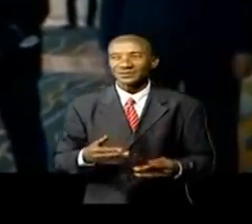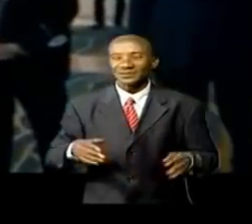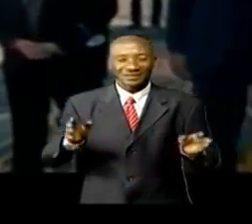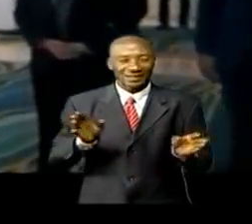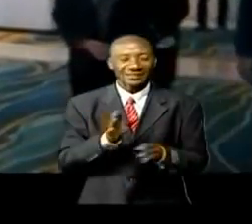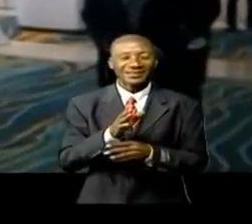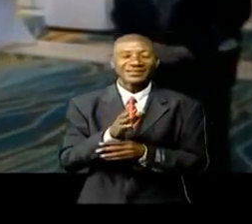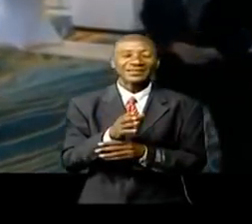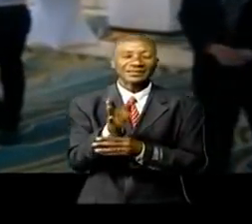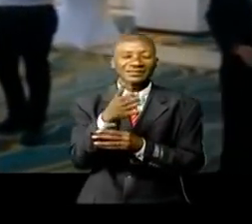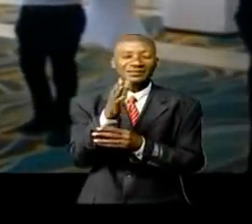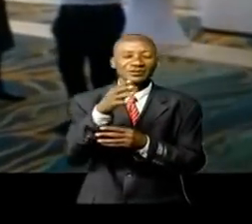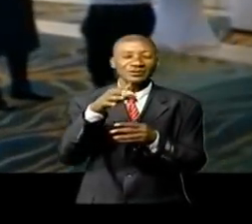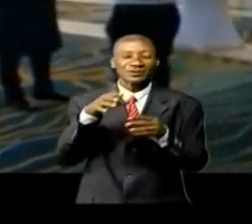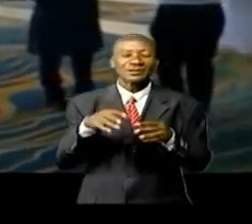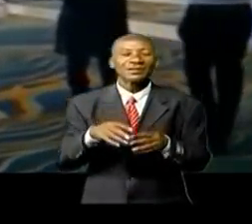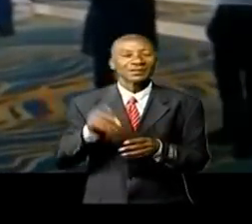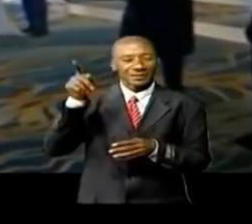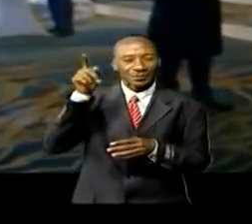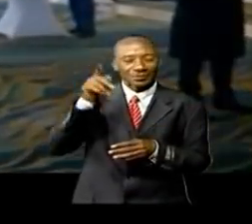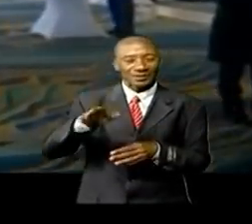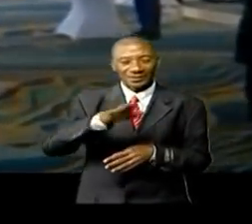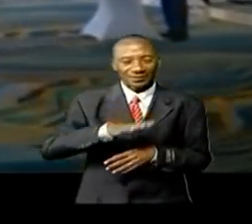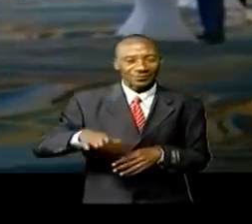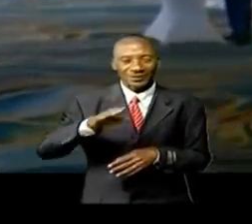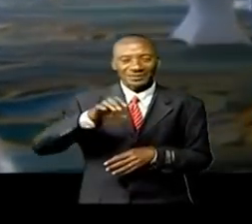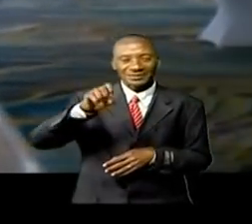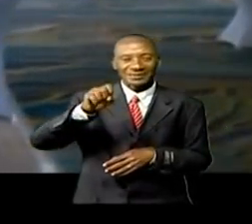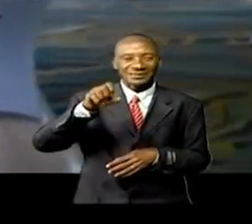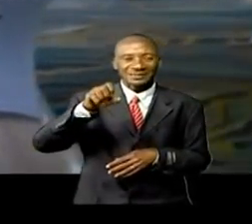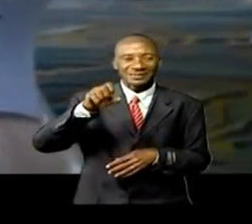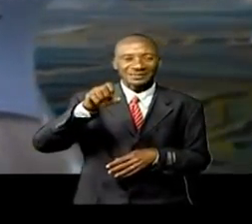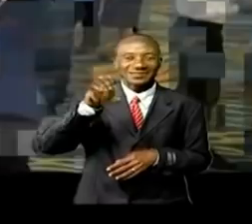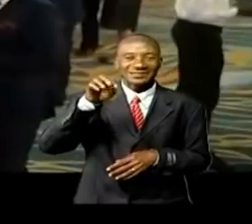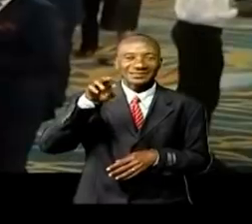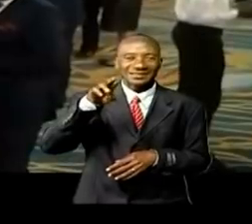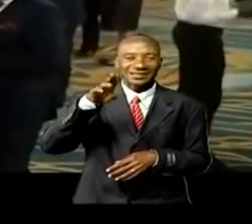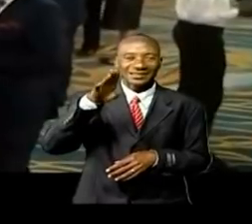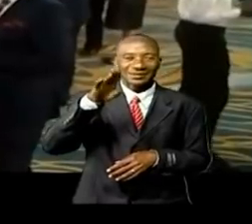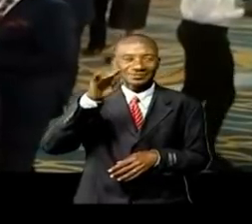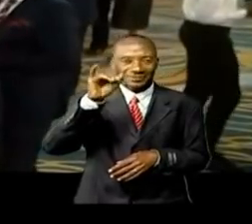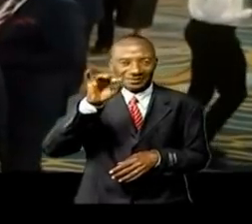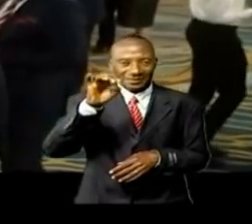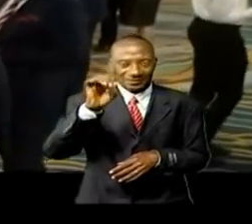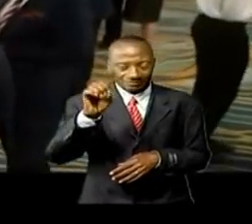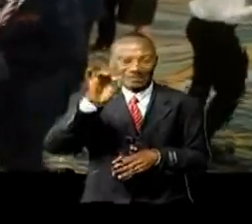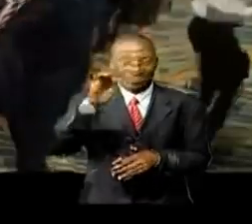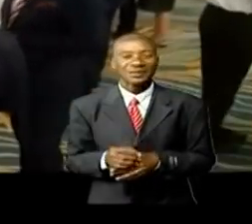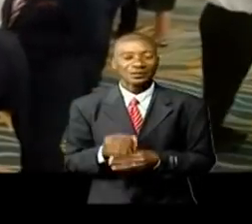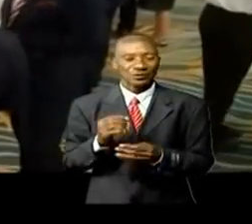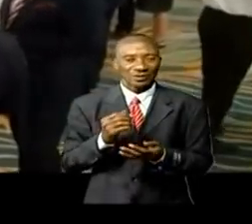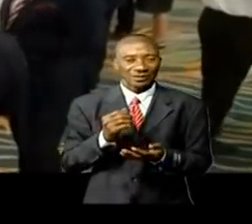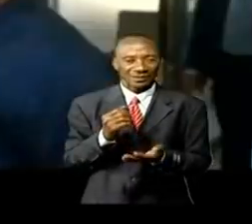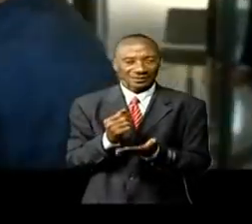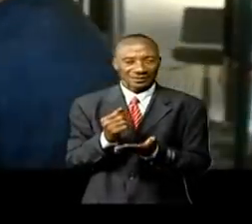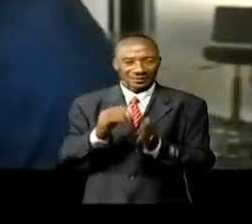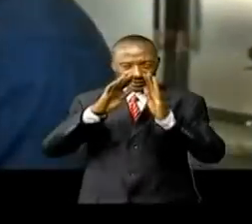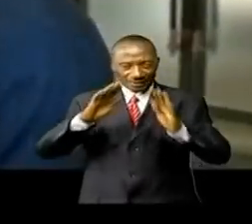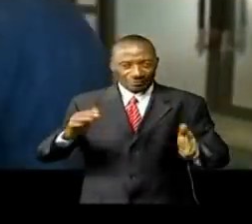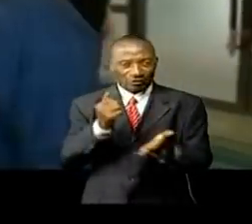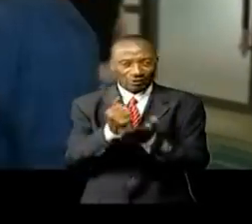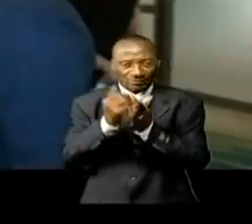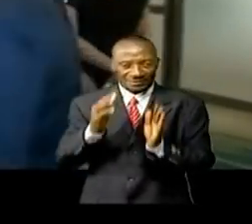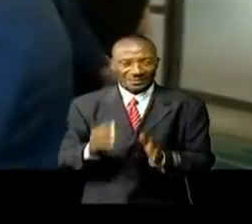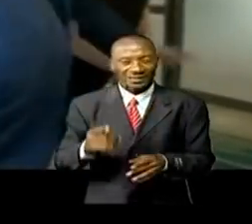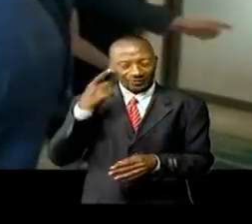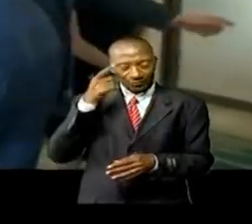Marqué d'une pierre blanche la célébration de la fête nationale du 15 février 1804, l'ambassade de la République de Serbie a organisé